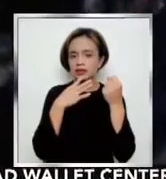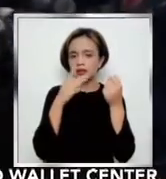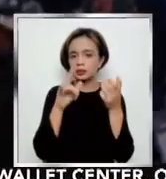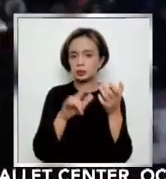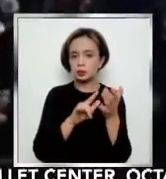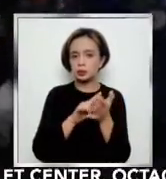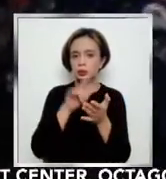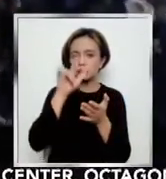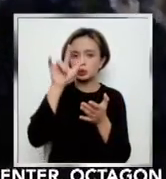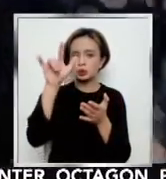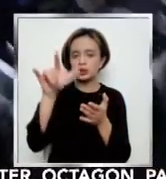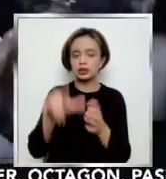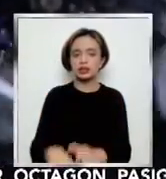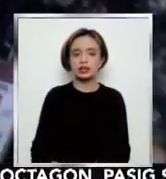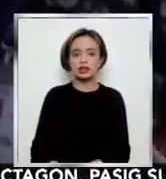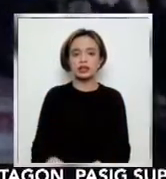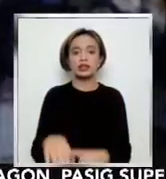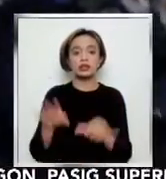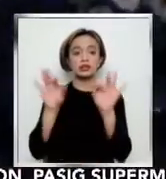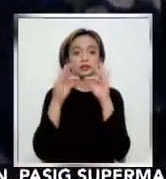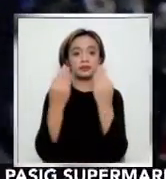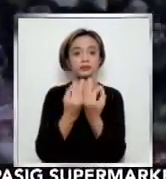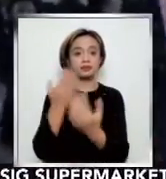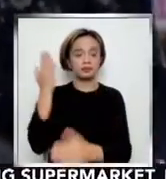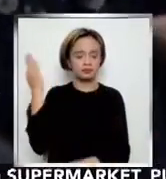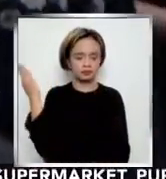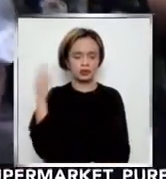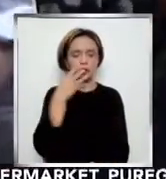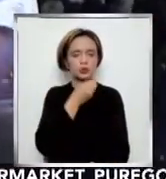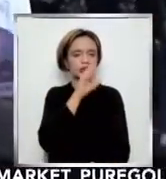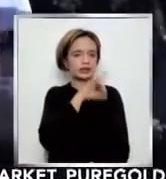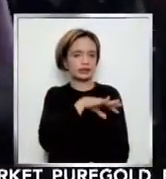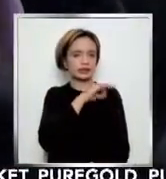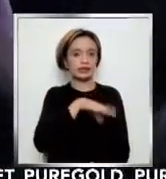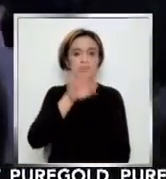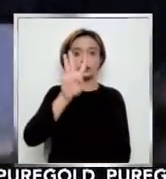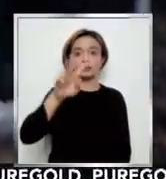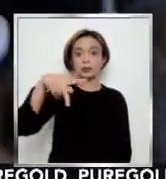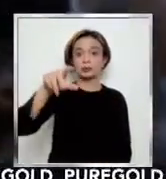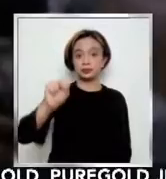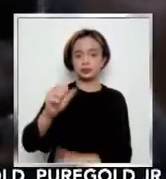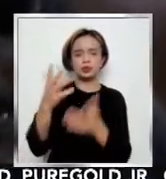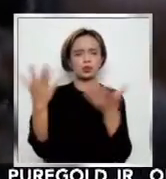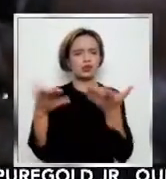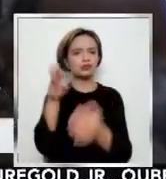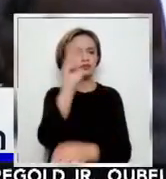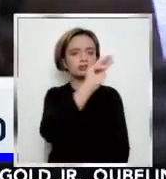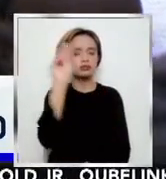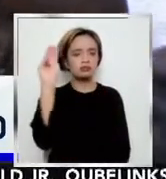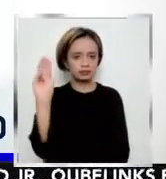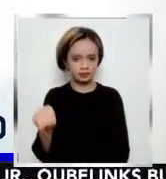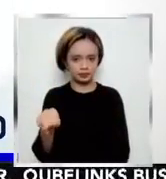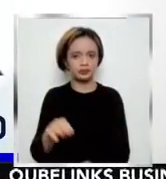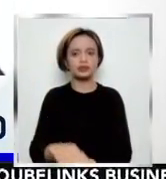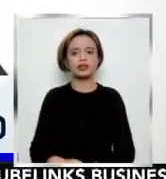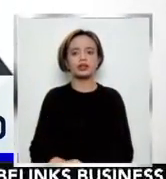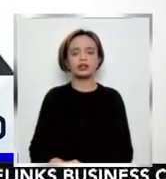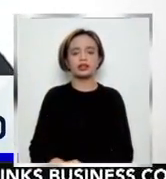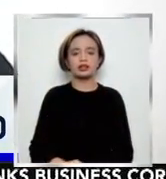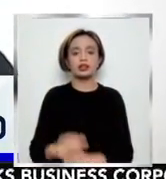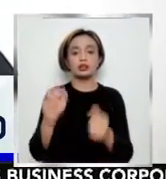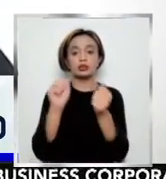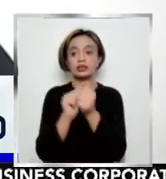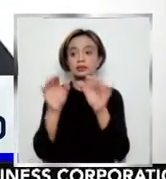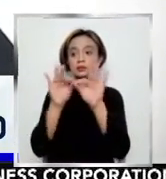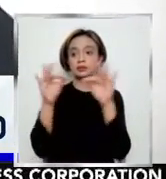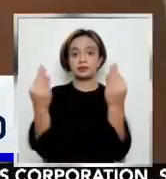Isang pamilya ni Carol sa libo-libo na kinabang sa Pantawid Pamilya Program sa Metro Manila, 2012, nang makasama ang kanyang pamilya sa